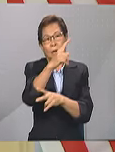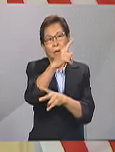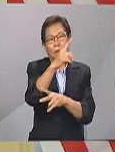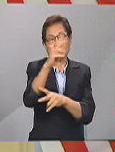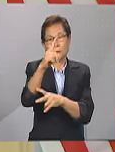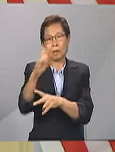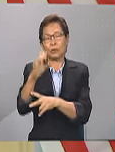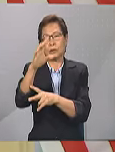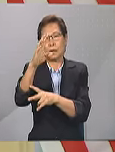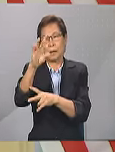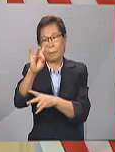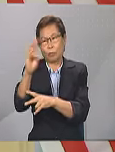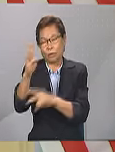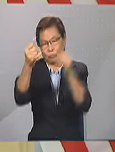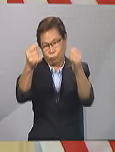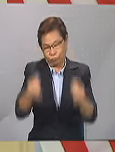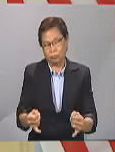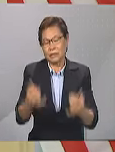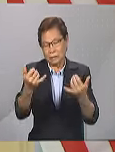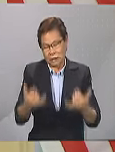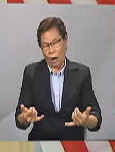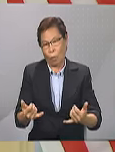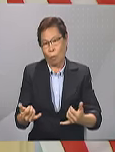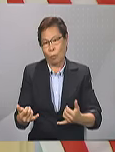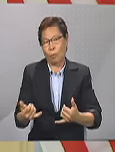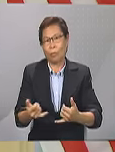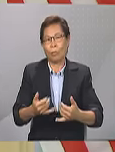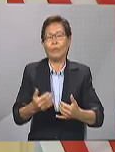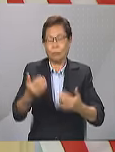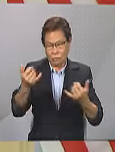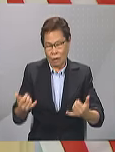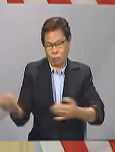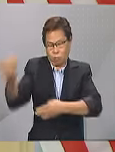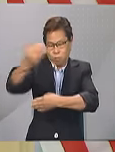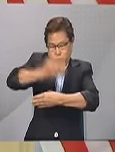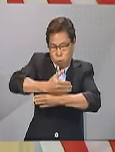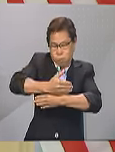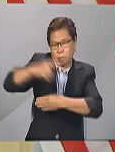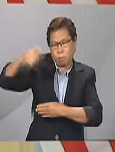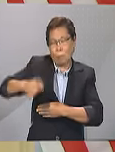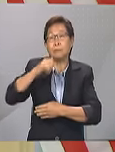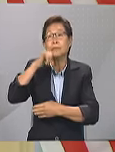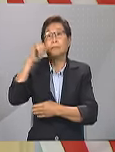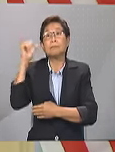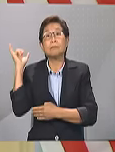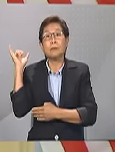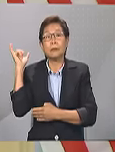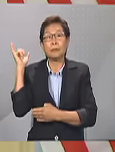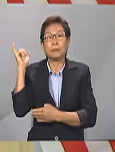16880 6 individu sedang menjalani proses corentin wajib semalam